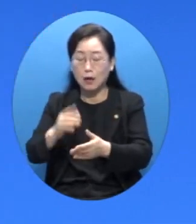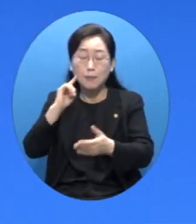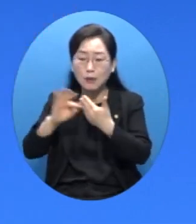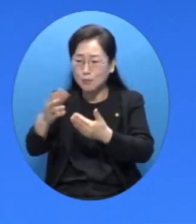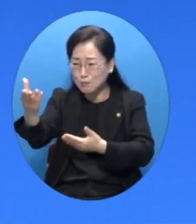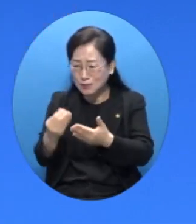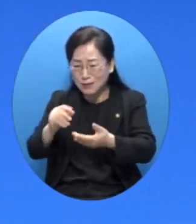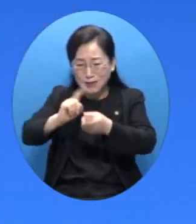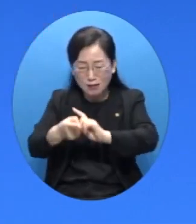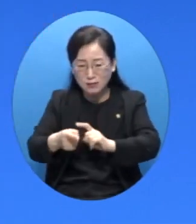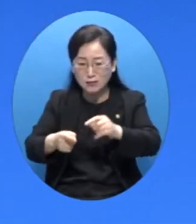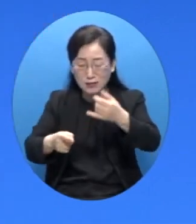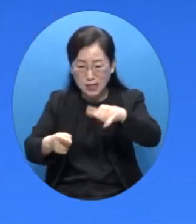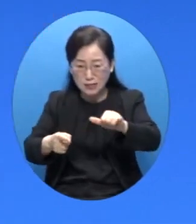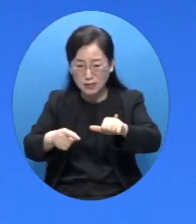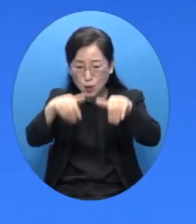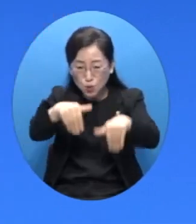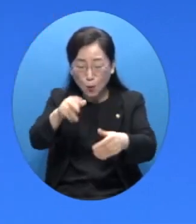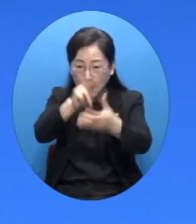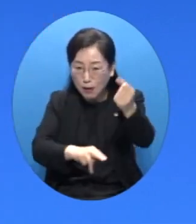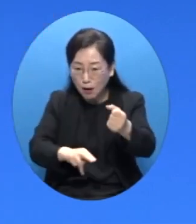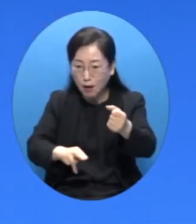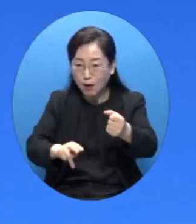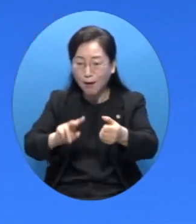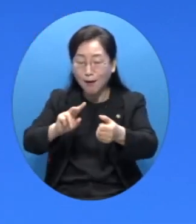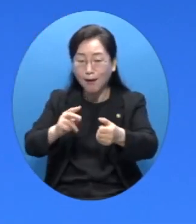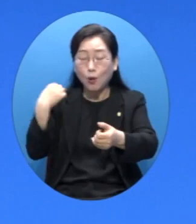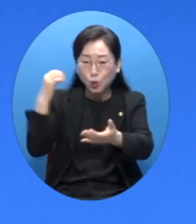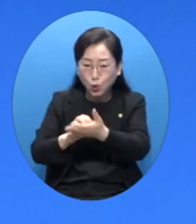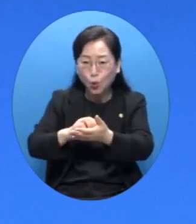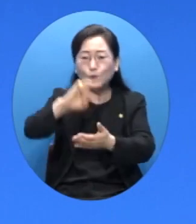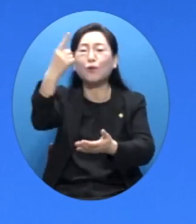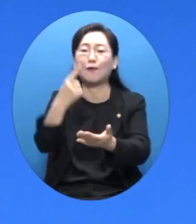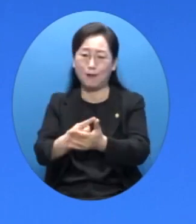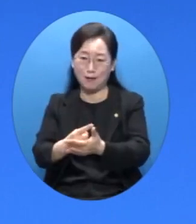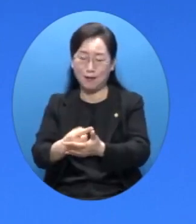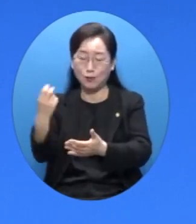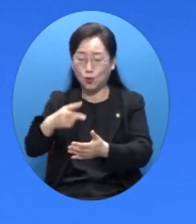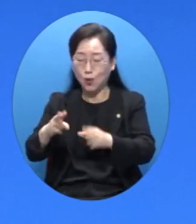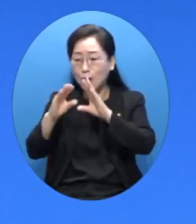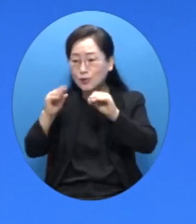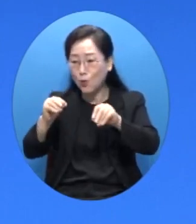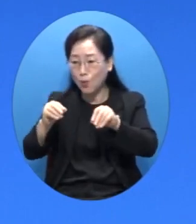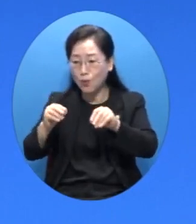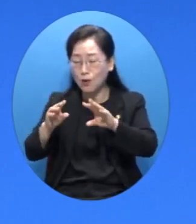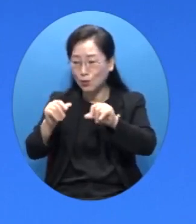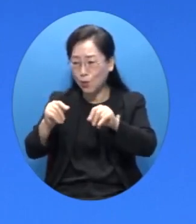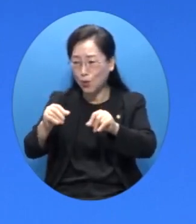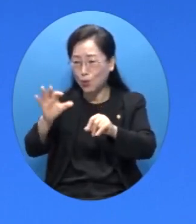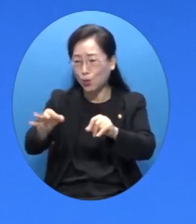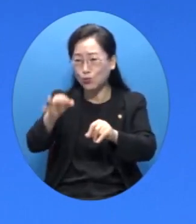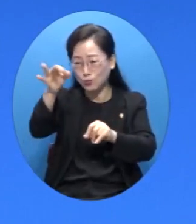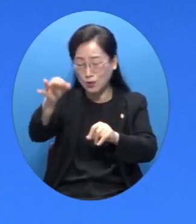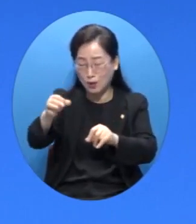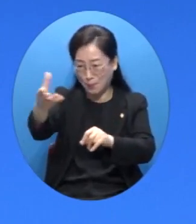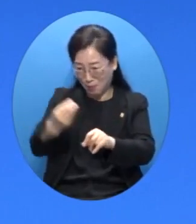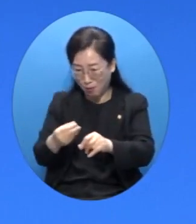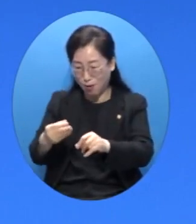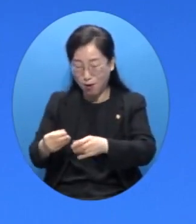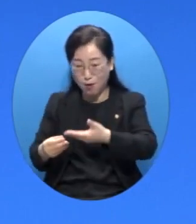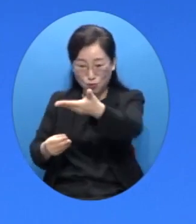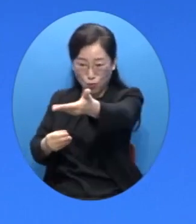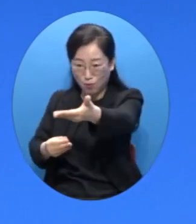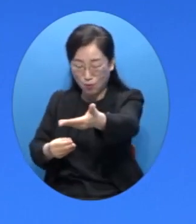그날 돌아옵니다. 빚 때문에 내 갖고 있던 토지, 집을 다 뺏겼으면 그날 다 돌려받는 것입니다.